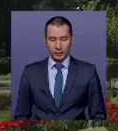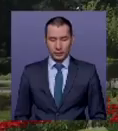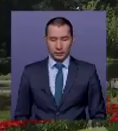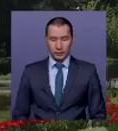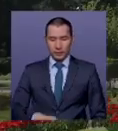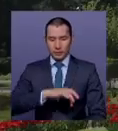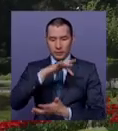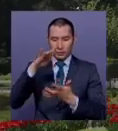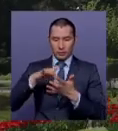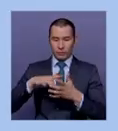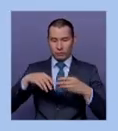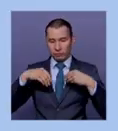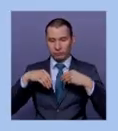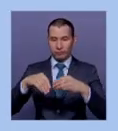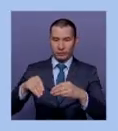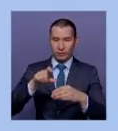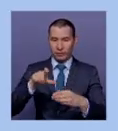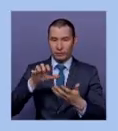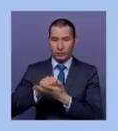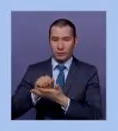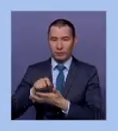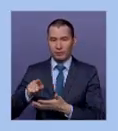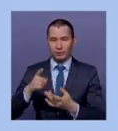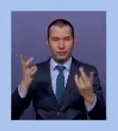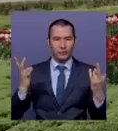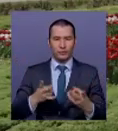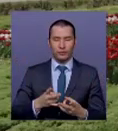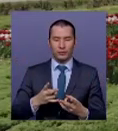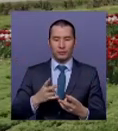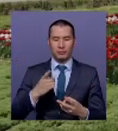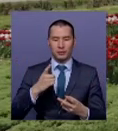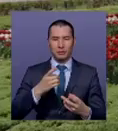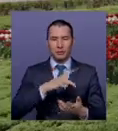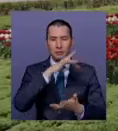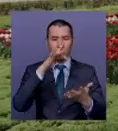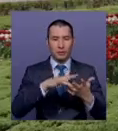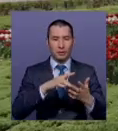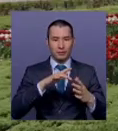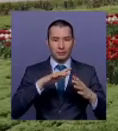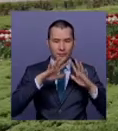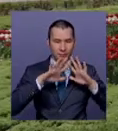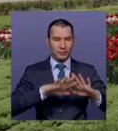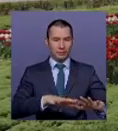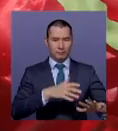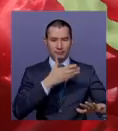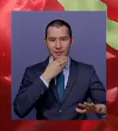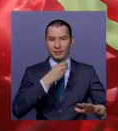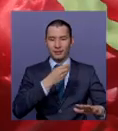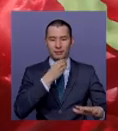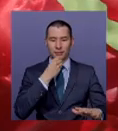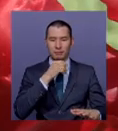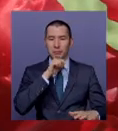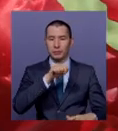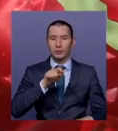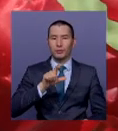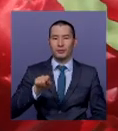Городские цветники – это гордость Алматы, неотъемлемая часть ландшафтного дизайна. Яркие клумбы смотрятся просто волшебно. Весной в парках и скверах повсюду цветут